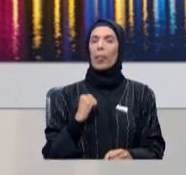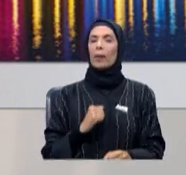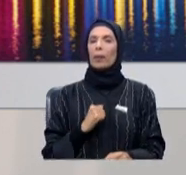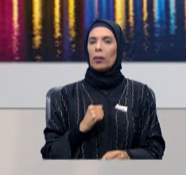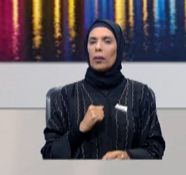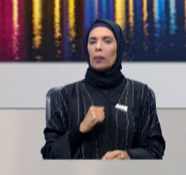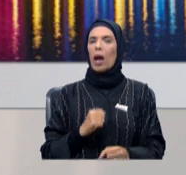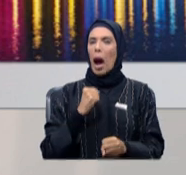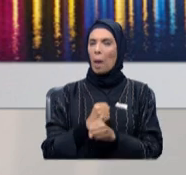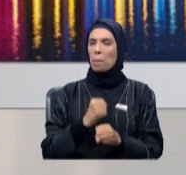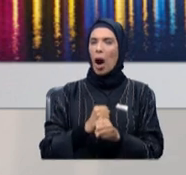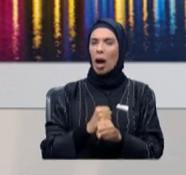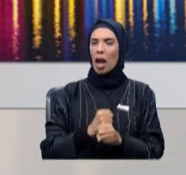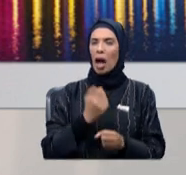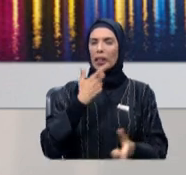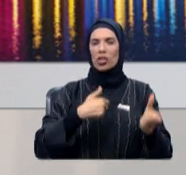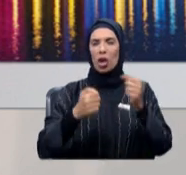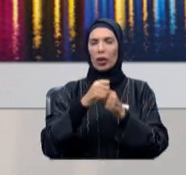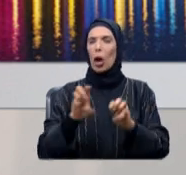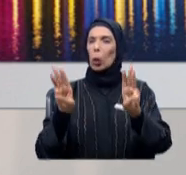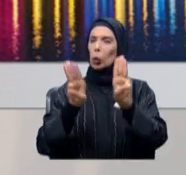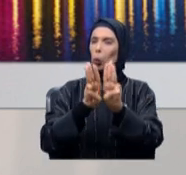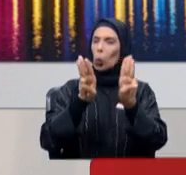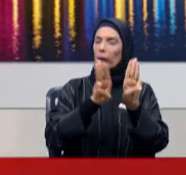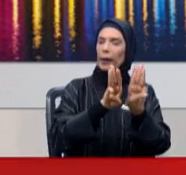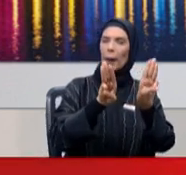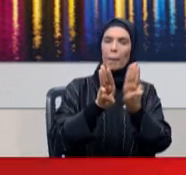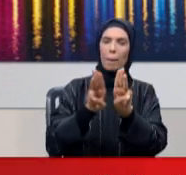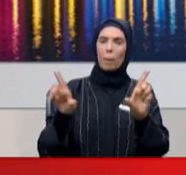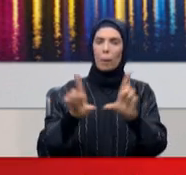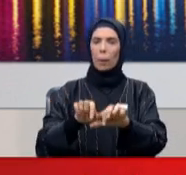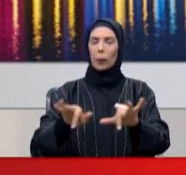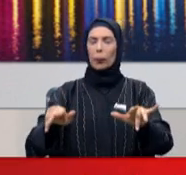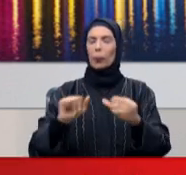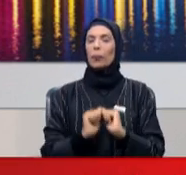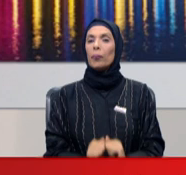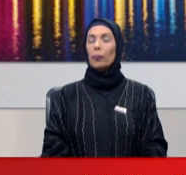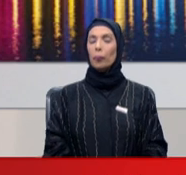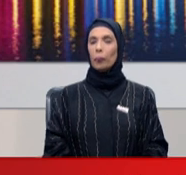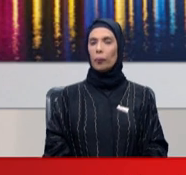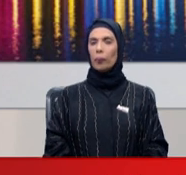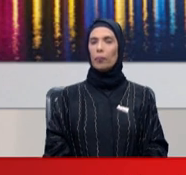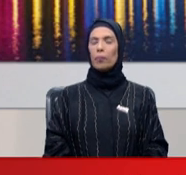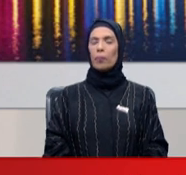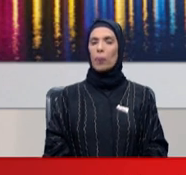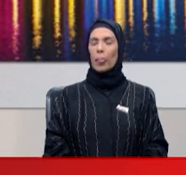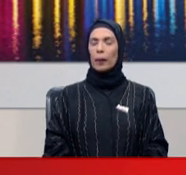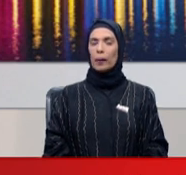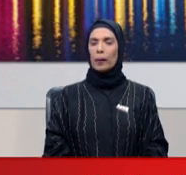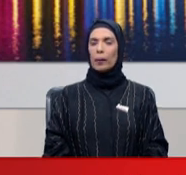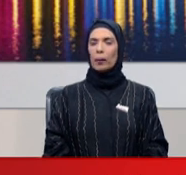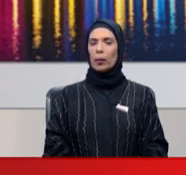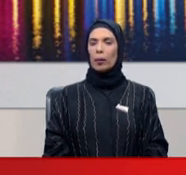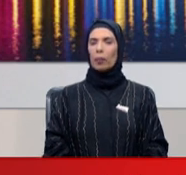أعمال التجارة الإلكترونية المسجلة في المملكة. طبعا تأتي مبادرة المجمع الإلكتروني mall.ph، وهي